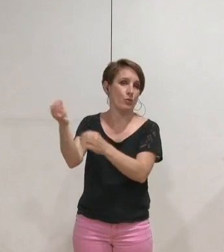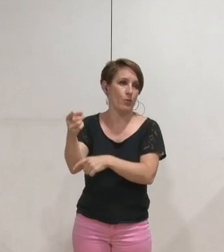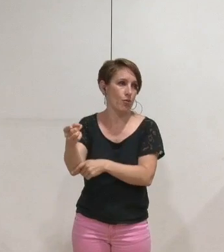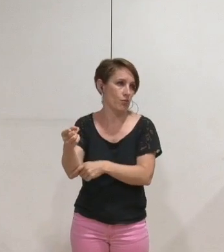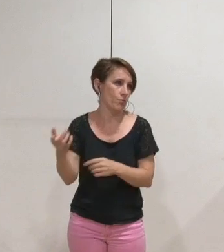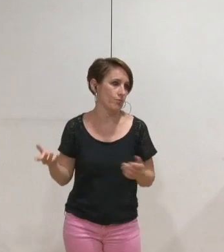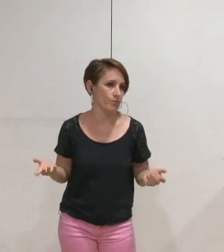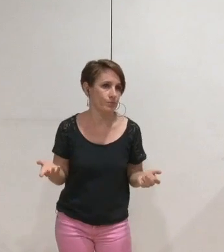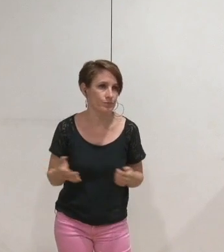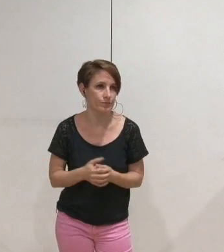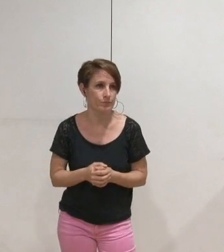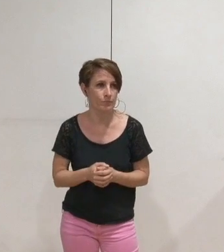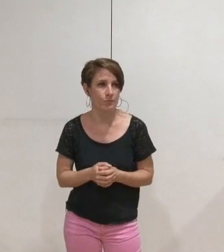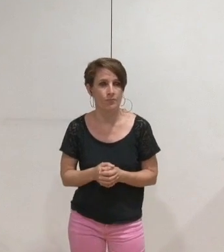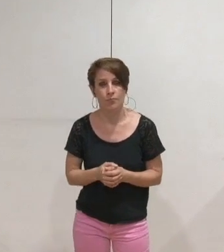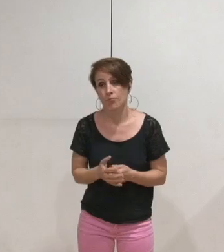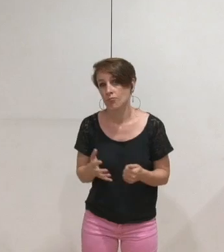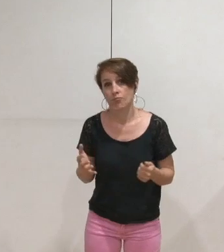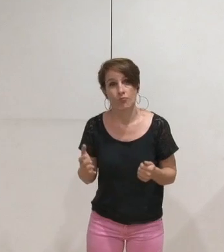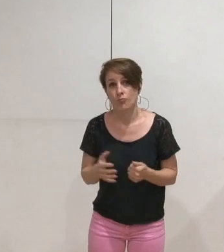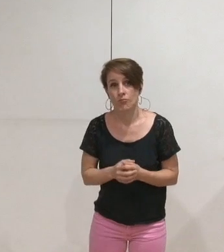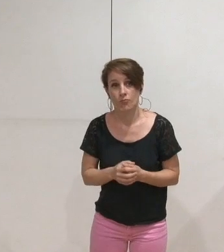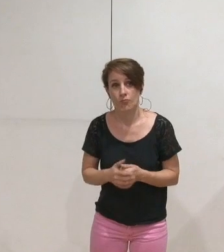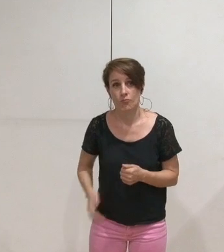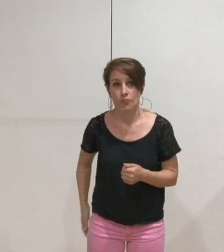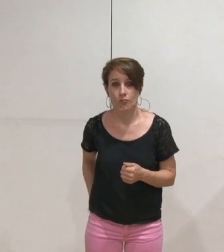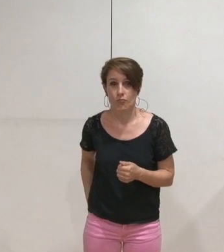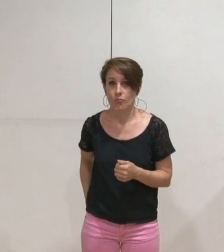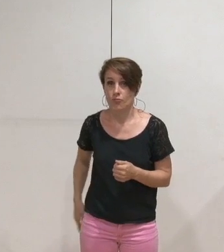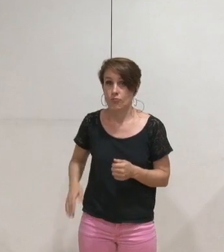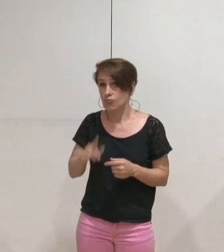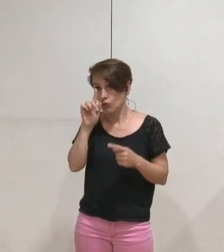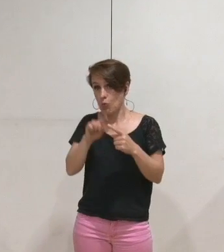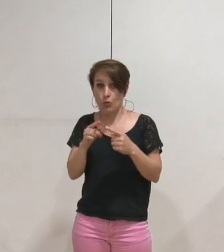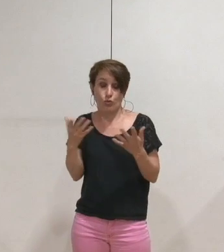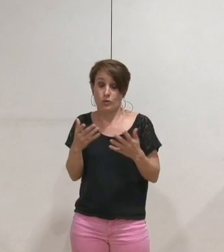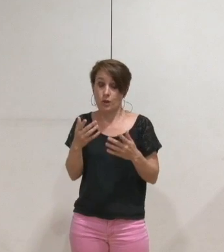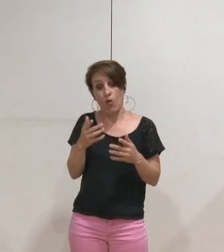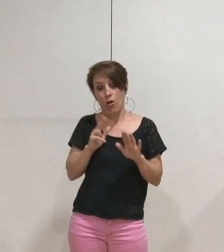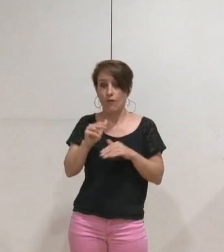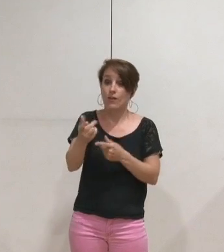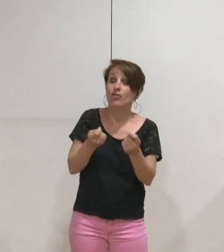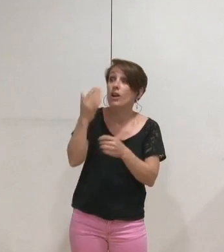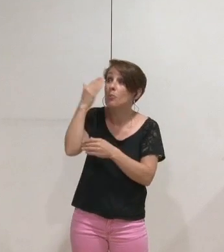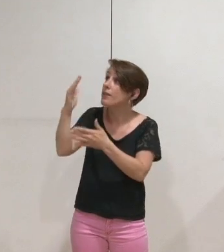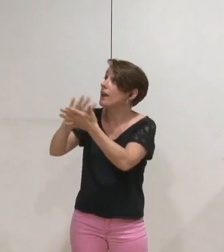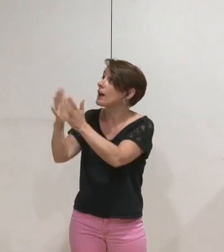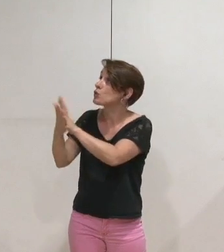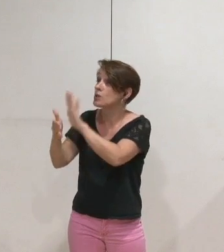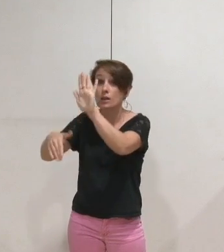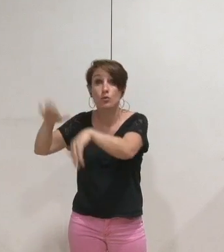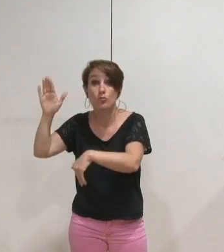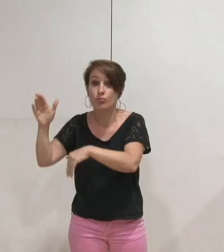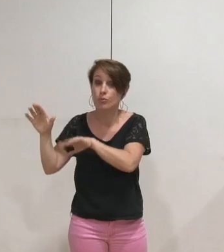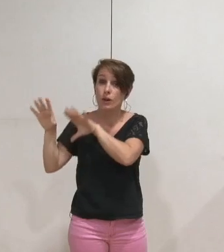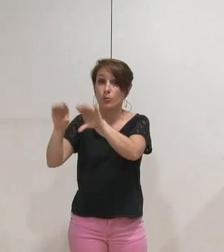pas avoir enfin de dire qu' on gérera la question d'association qui viendrait à utiliser l'équipement de